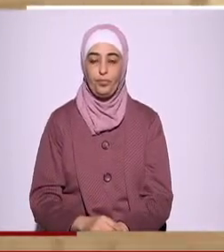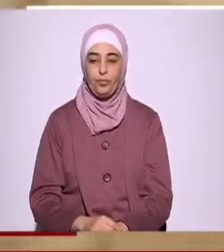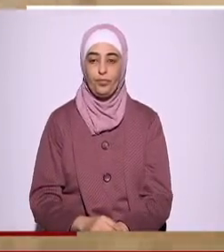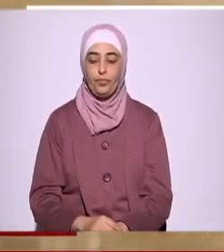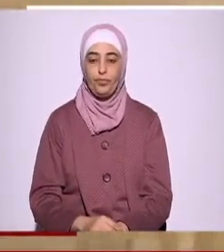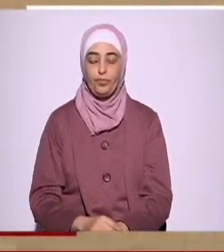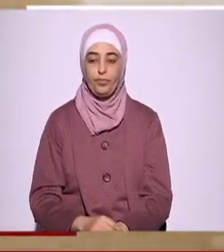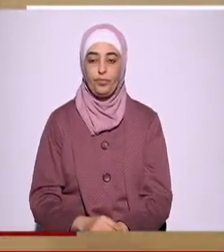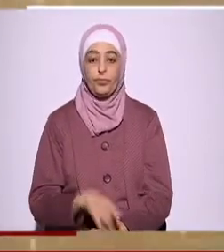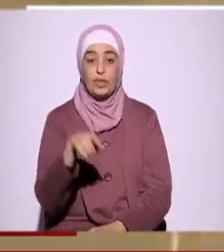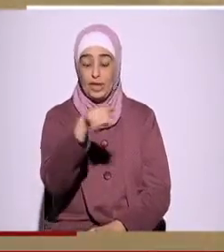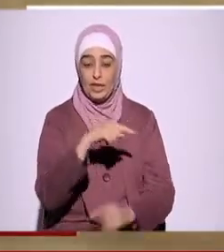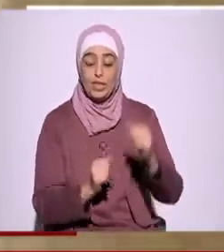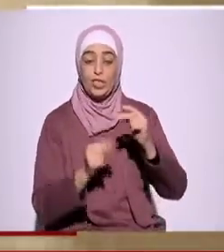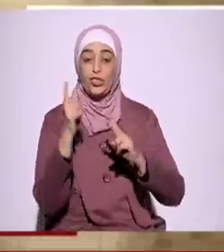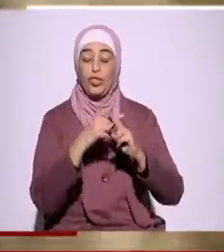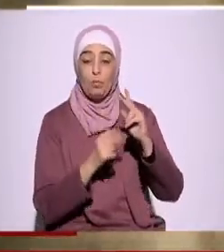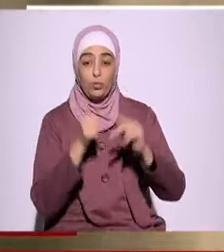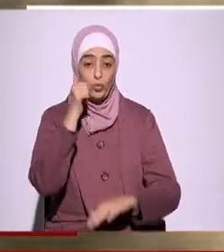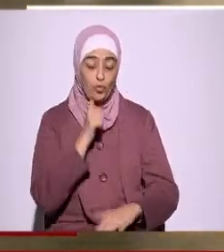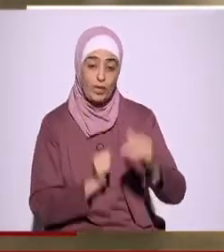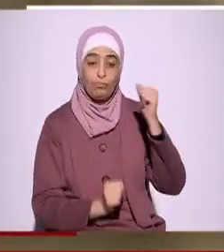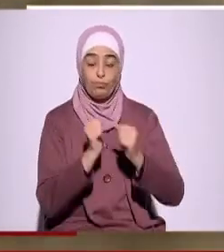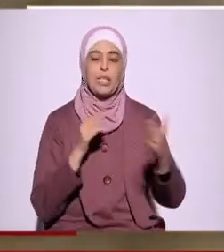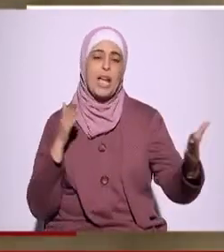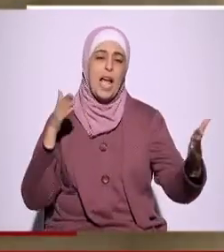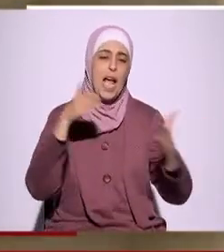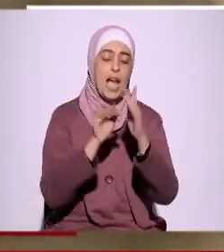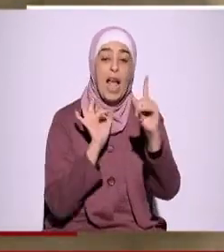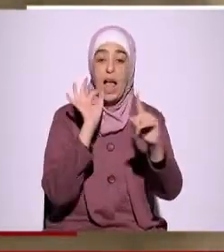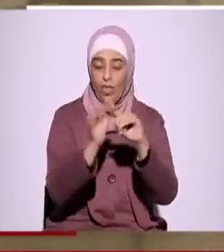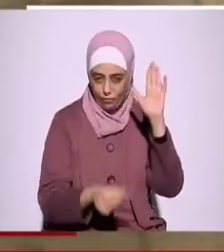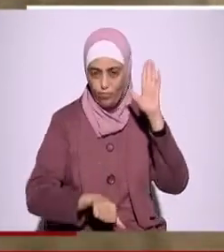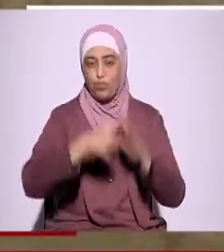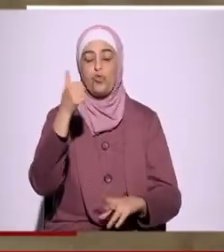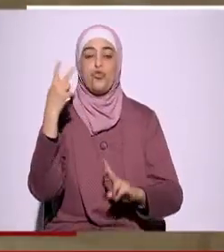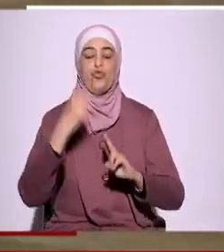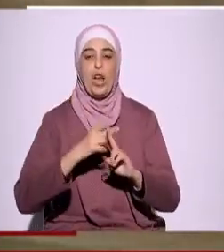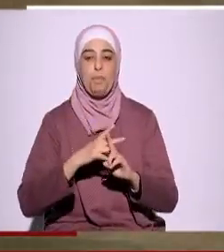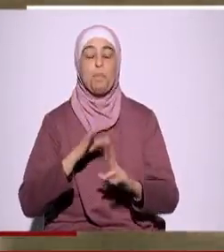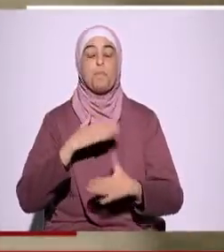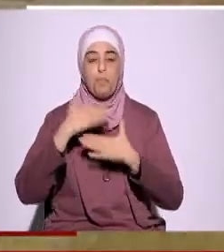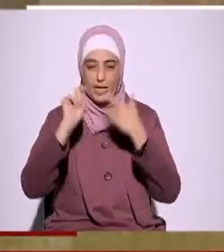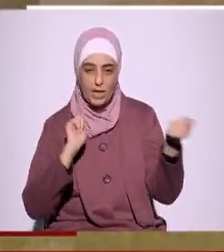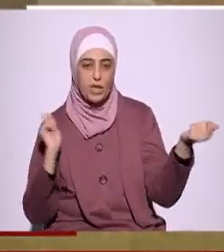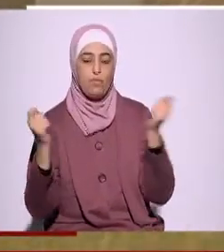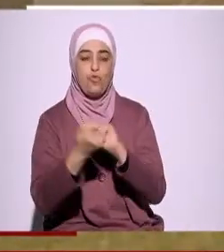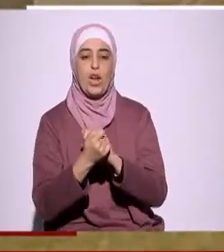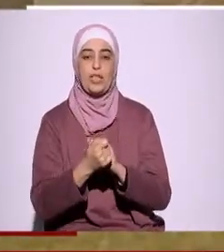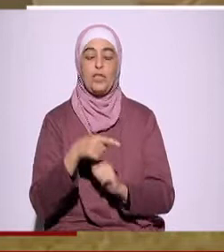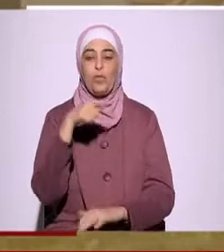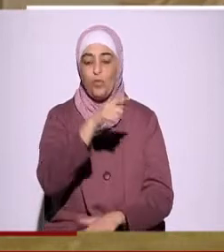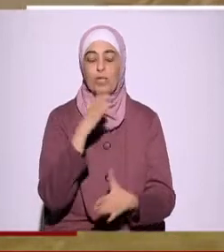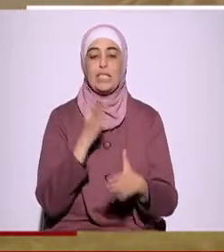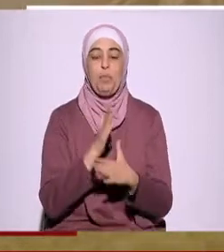سوف تصل إلى نهاياتها، وسوف ينتصر الشعب السوداني، وسوف يتم التحول الديمقراطي الذي من